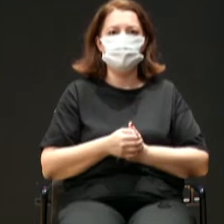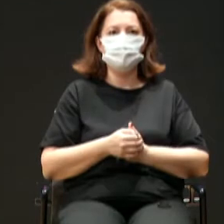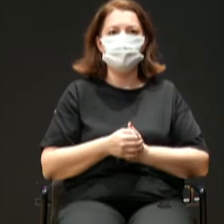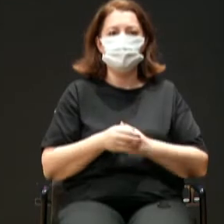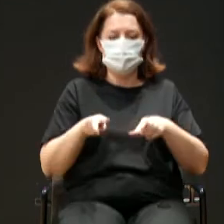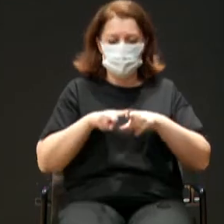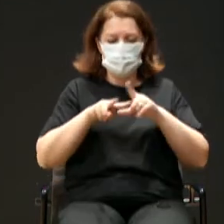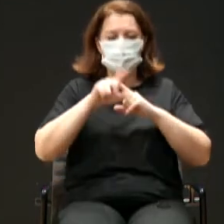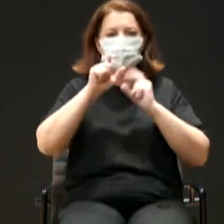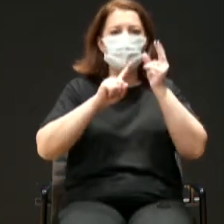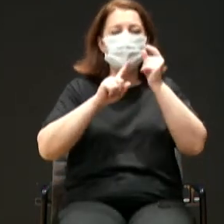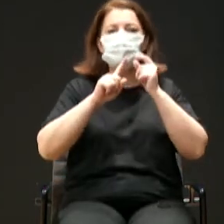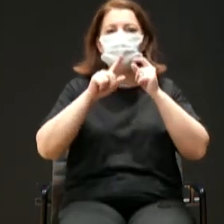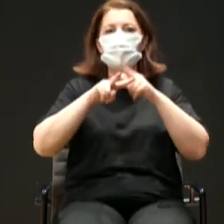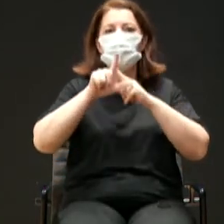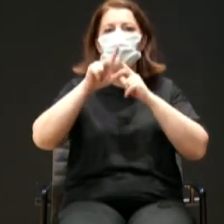Naci Alparslan diye biri